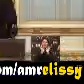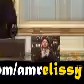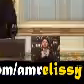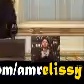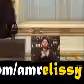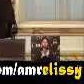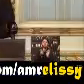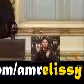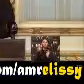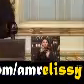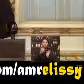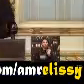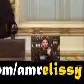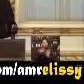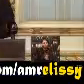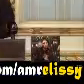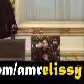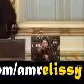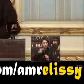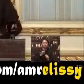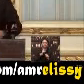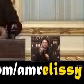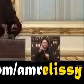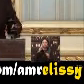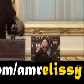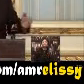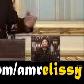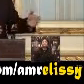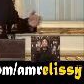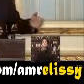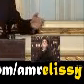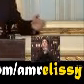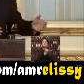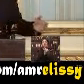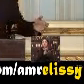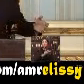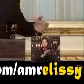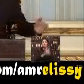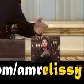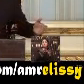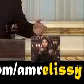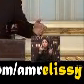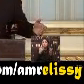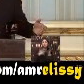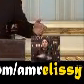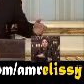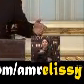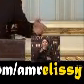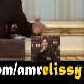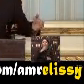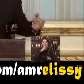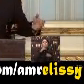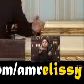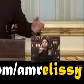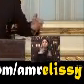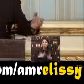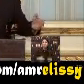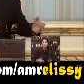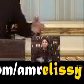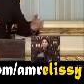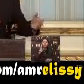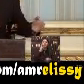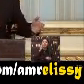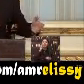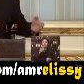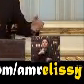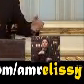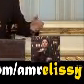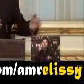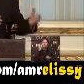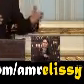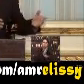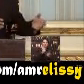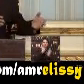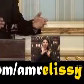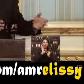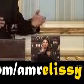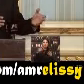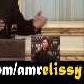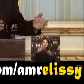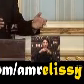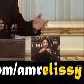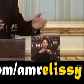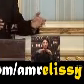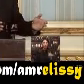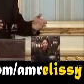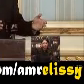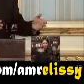نعلم 2500 طالب احنا عندنا ملايين الاطفال متسربين من التعليم عشان خاطر الظروف الاجتماعية اللي بيمروا